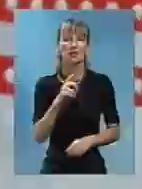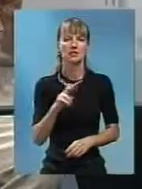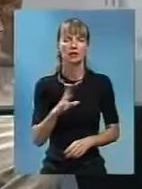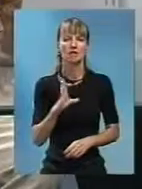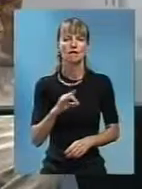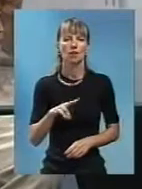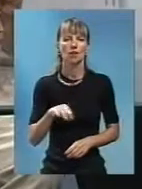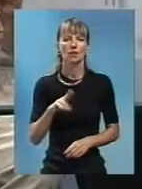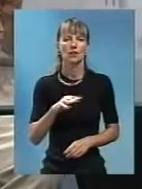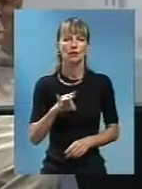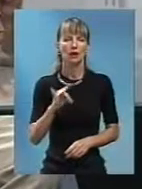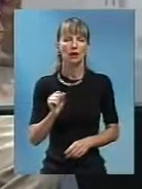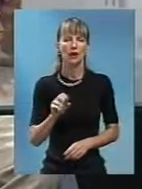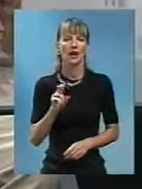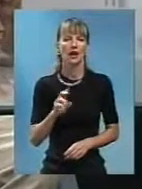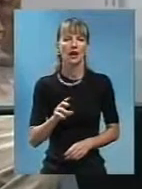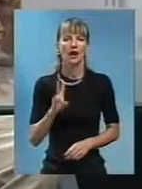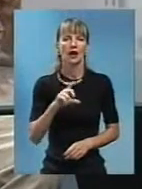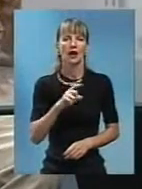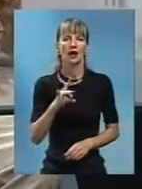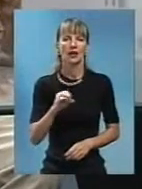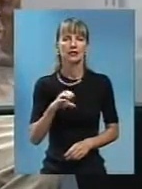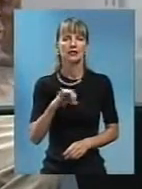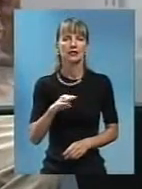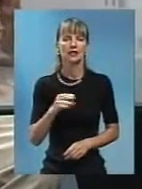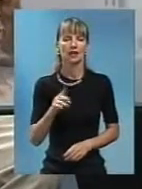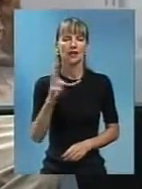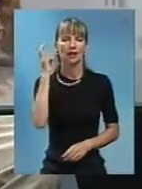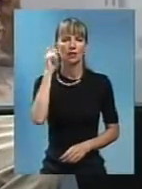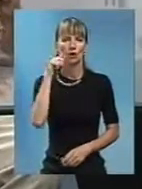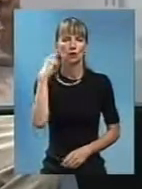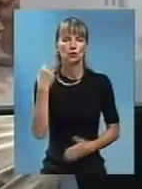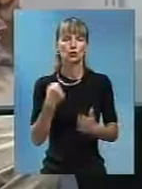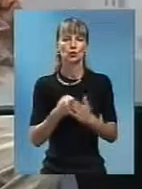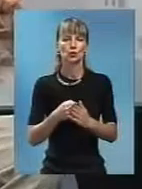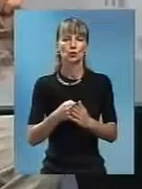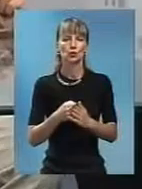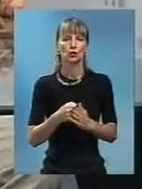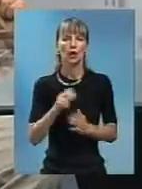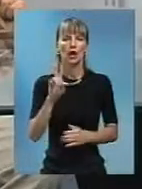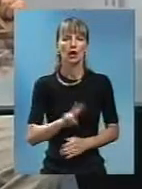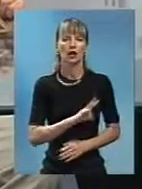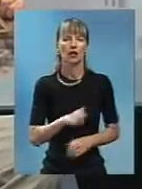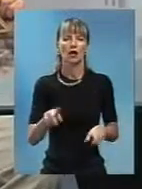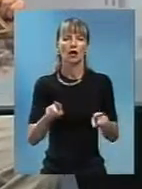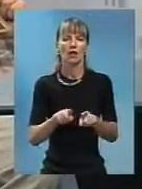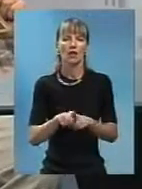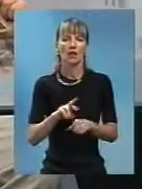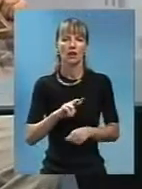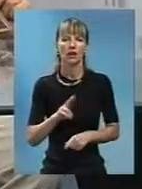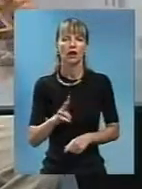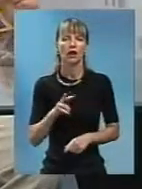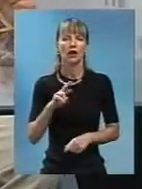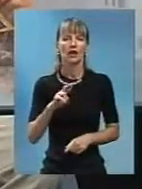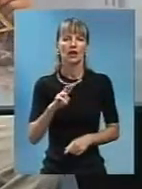хрестителя Київської Русі. До хрещення тризуб використовувався князем як язичницький символ. Тобто